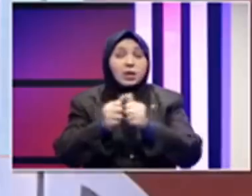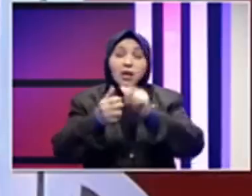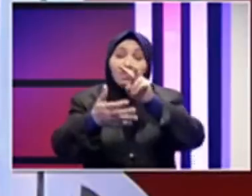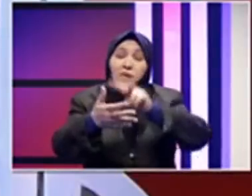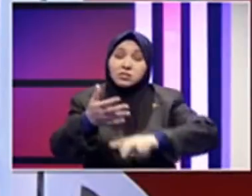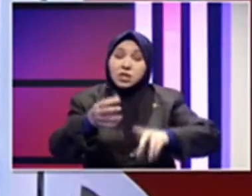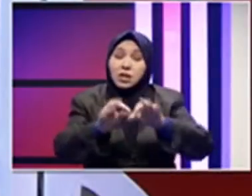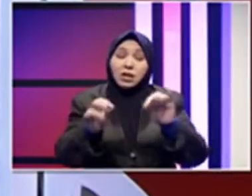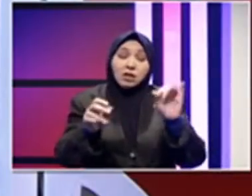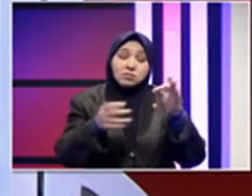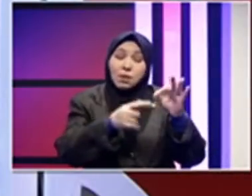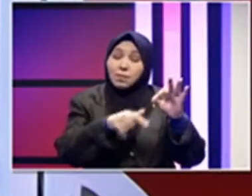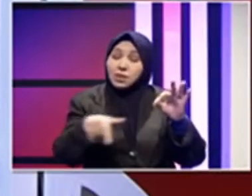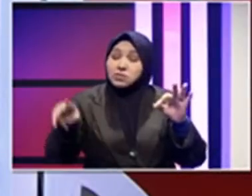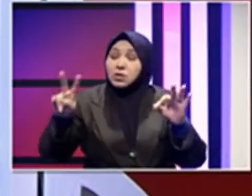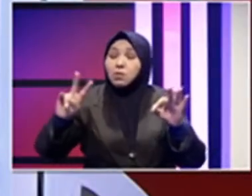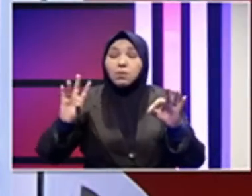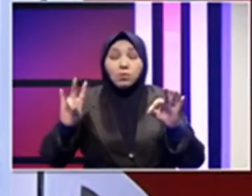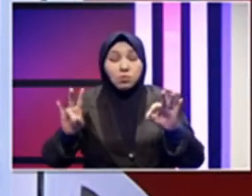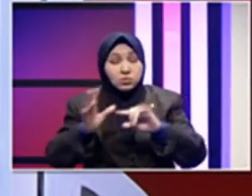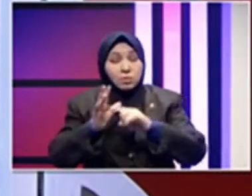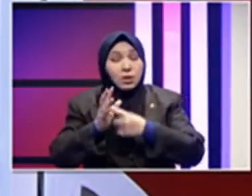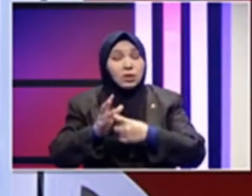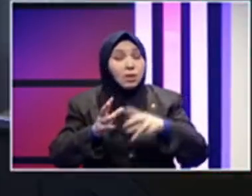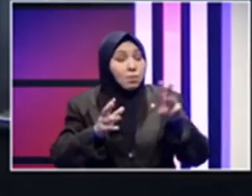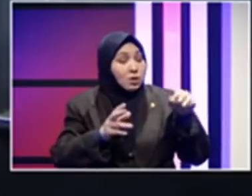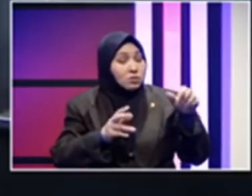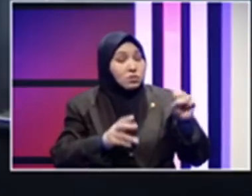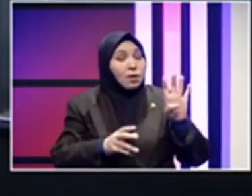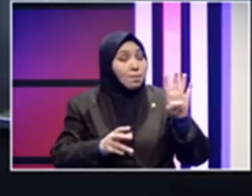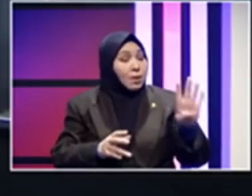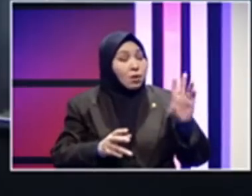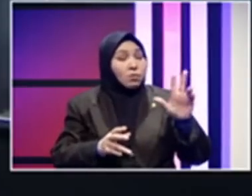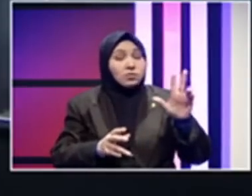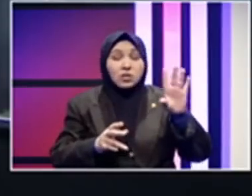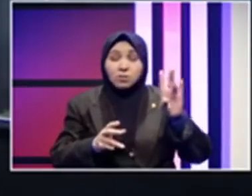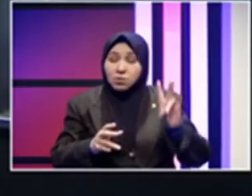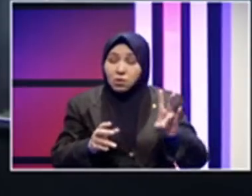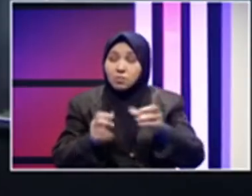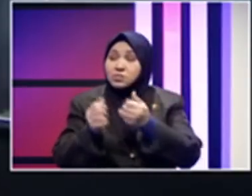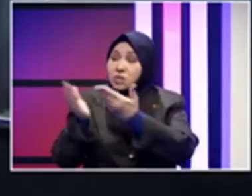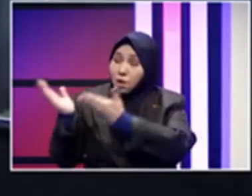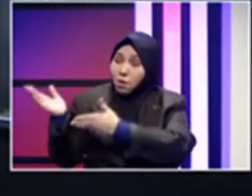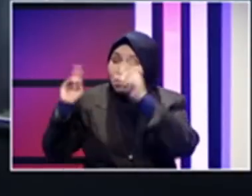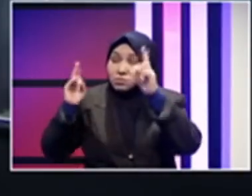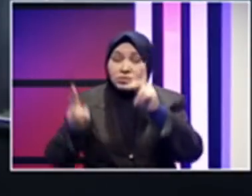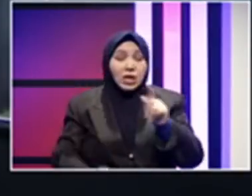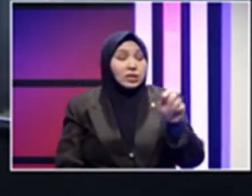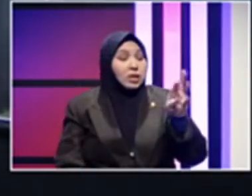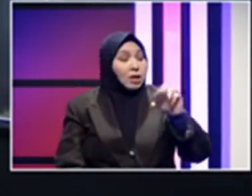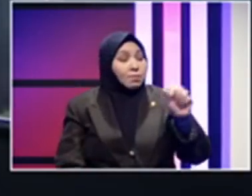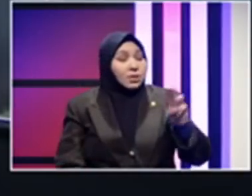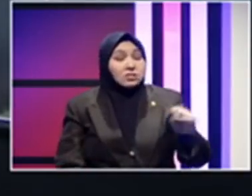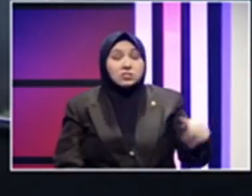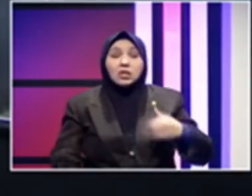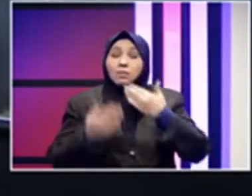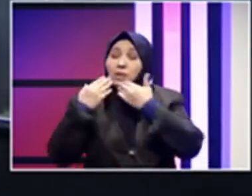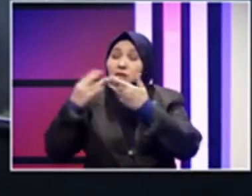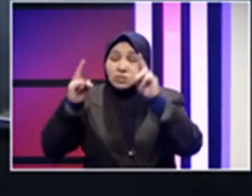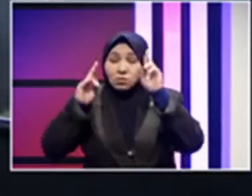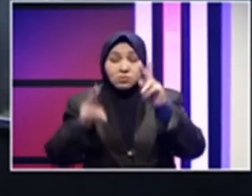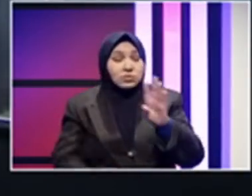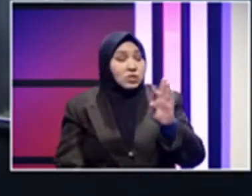ayat 19 hingga 27, memulakan halaman 437 bersama Al-Fadil Ustaz Tarmizi. Silakan Ustaz. Baik, terima kasih kepada Ustaz